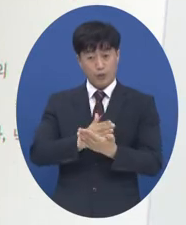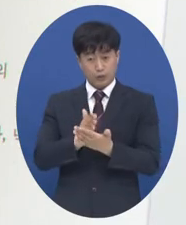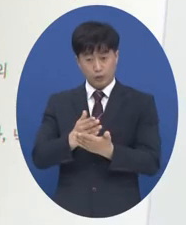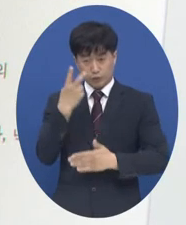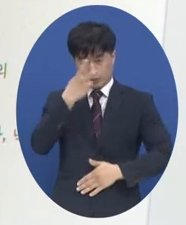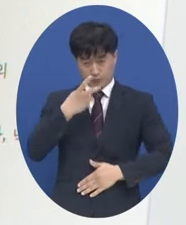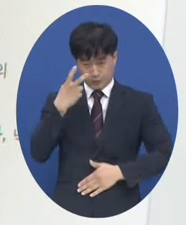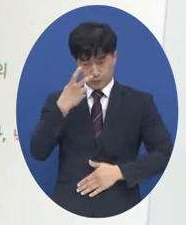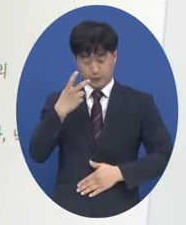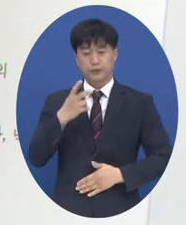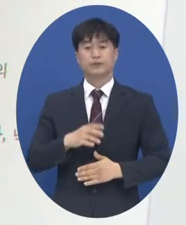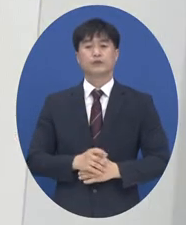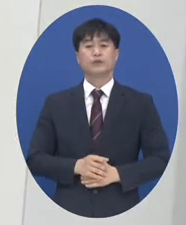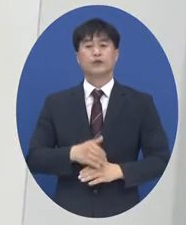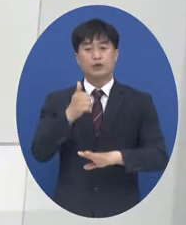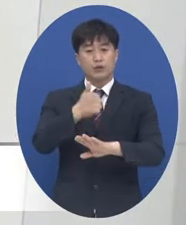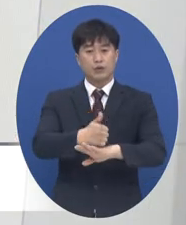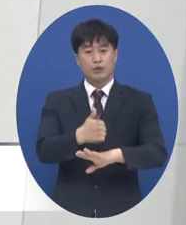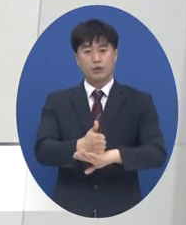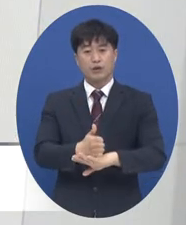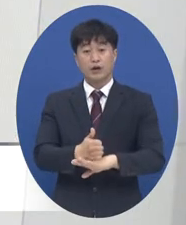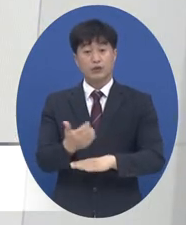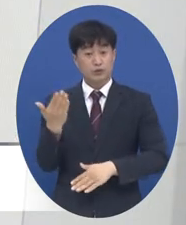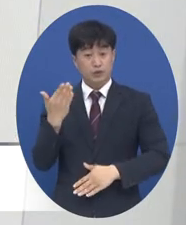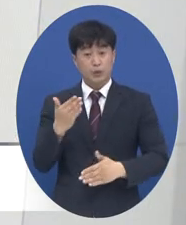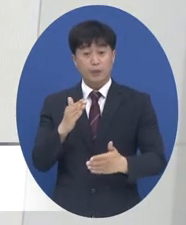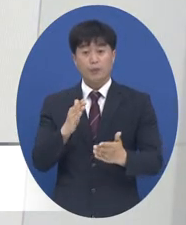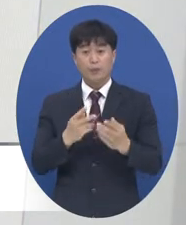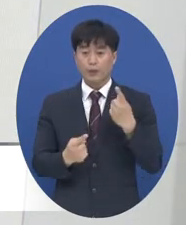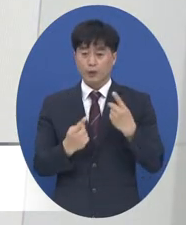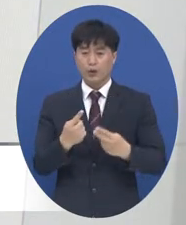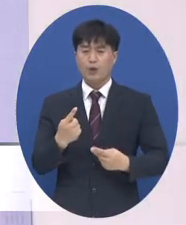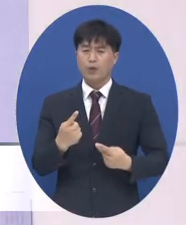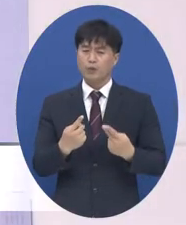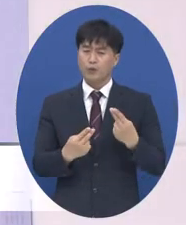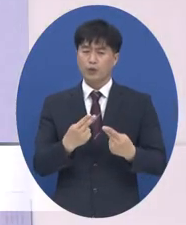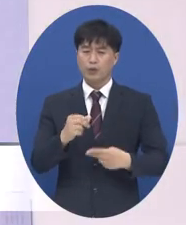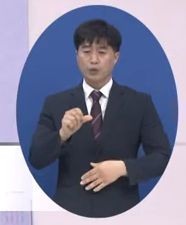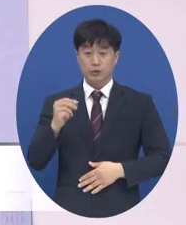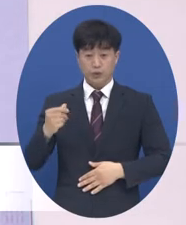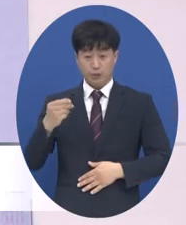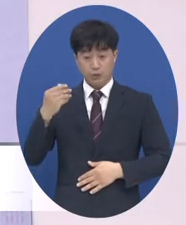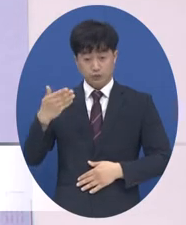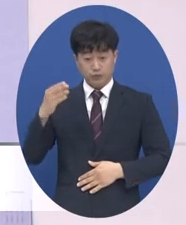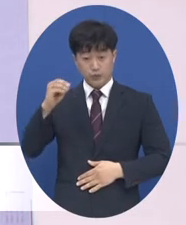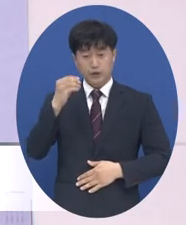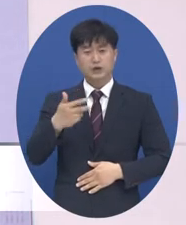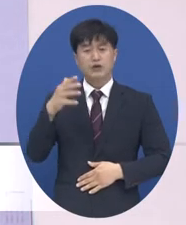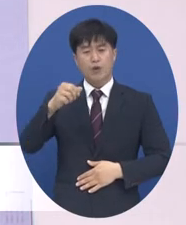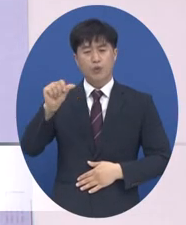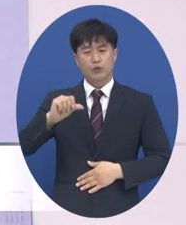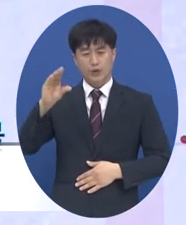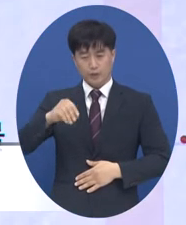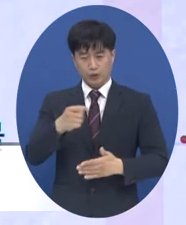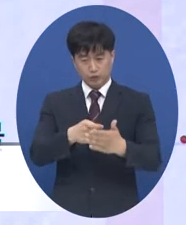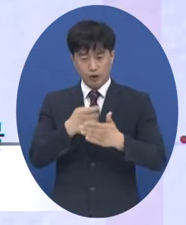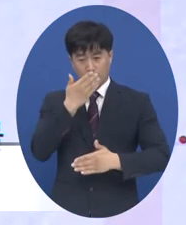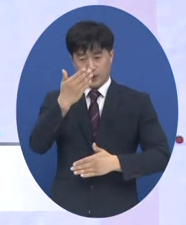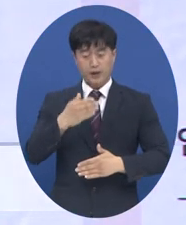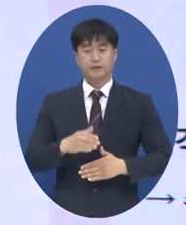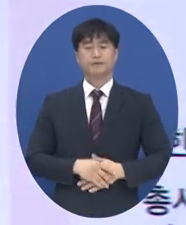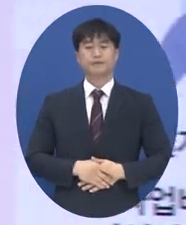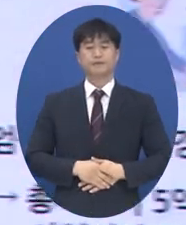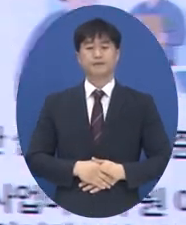살펴봤습니다 그 결과 기존 방식보다 5.9% 7억 5천만 원의 예산이 절감될 것으로 나타났습니다